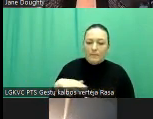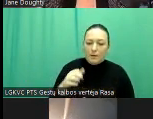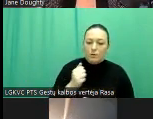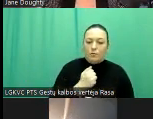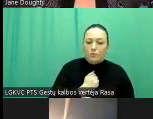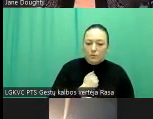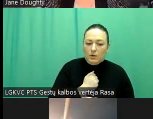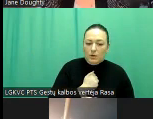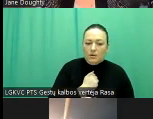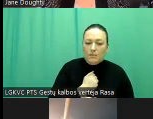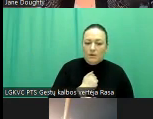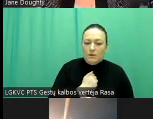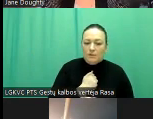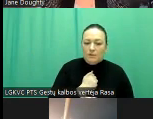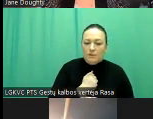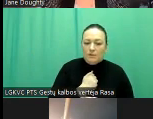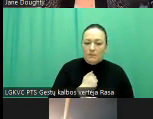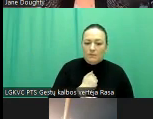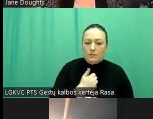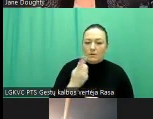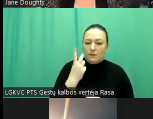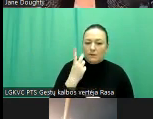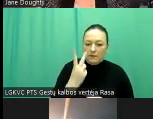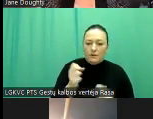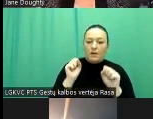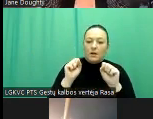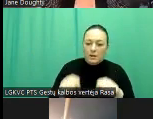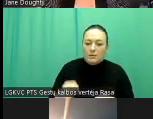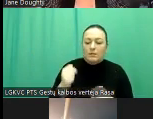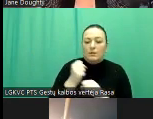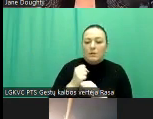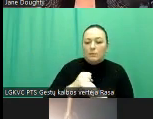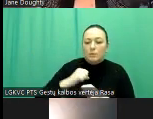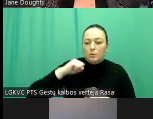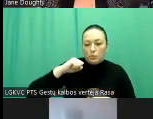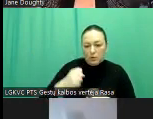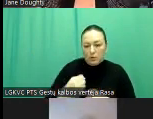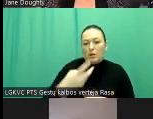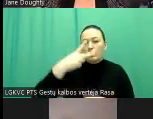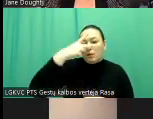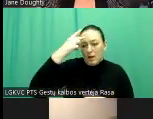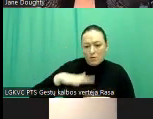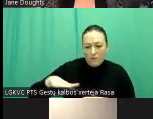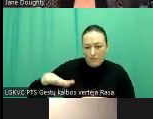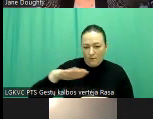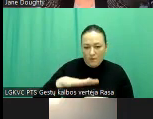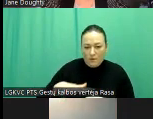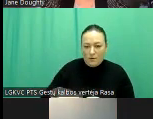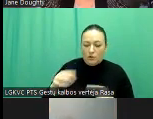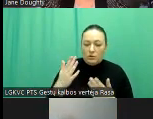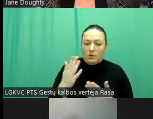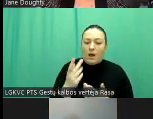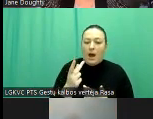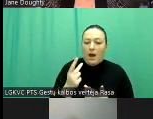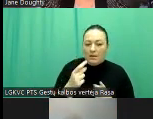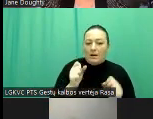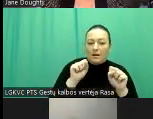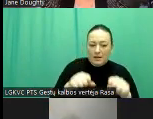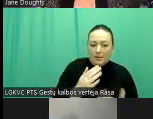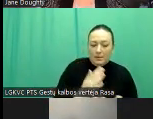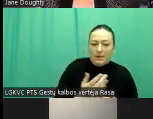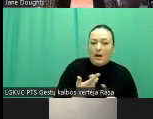turėjome dvi galimybės dirbti su kolegomis Lietuvoje. Kaip sakiau, šita galimybė yra antra ir kas ir mums